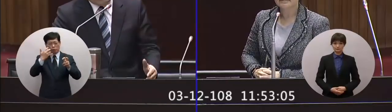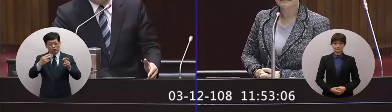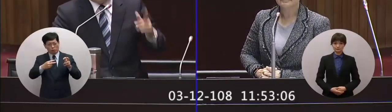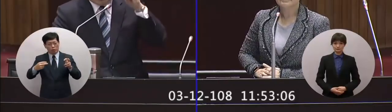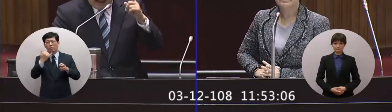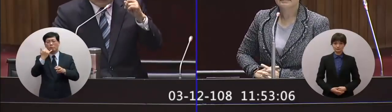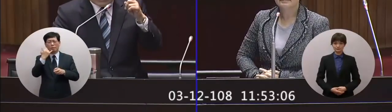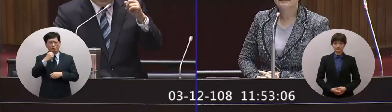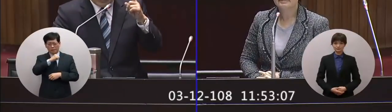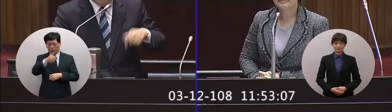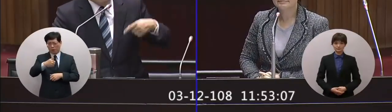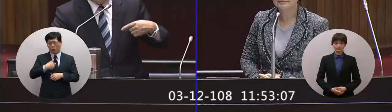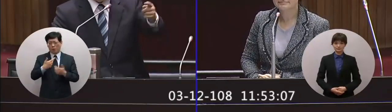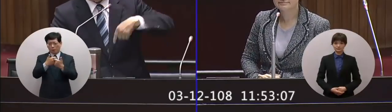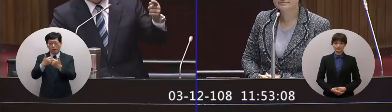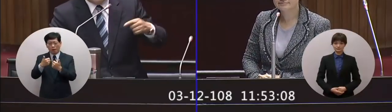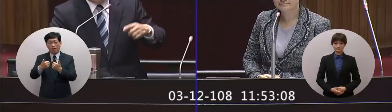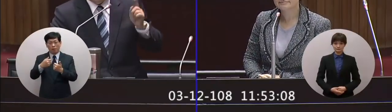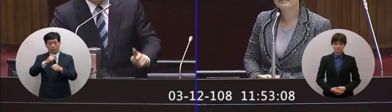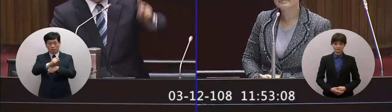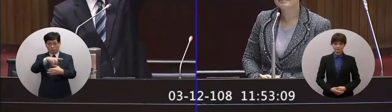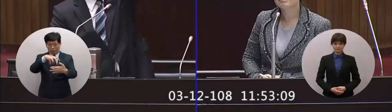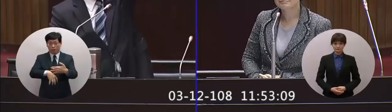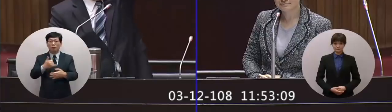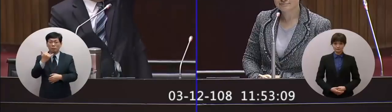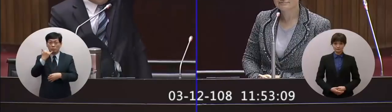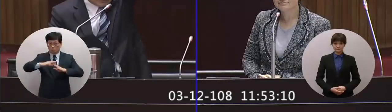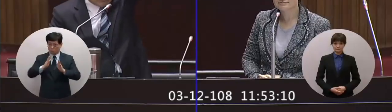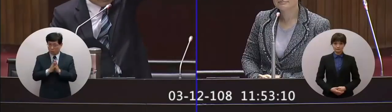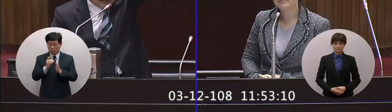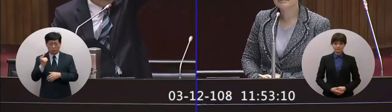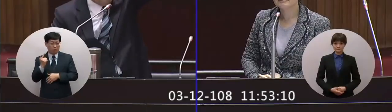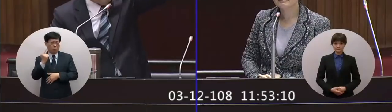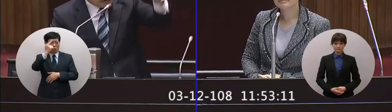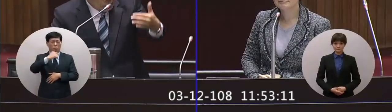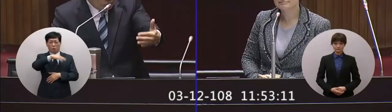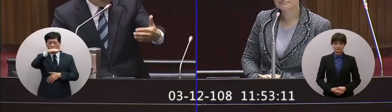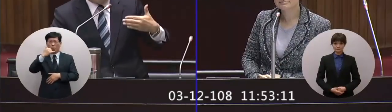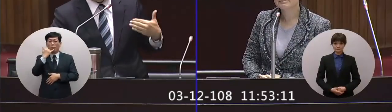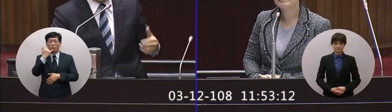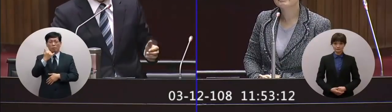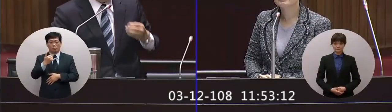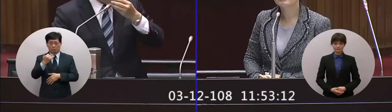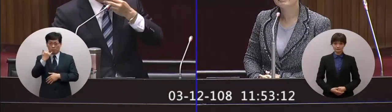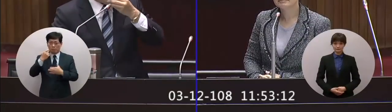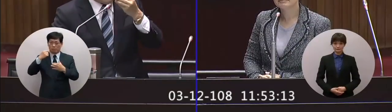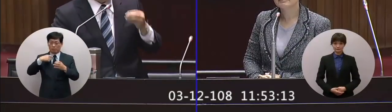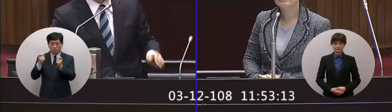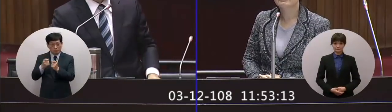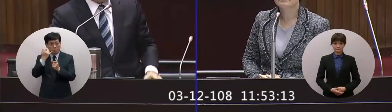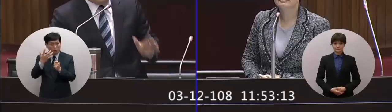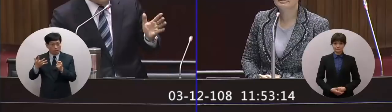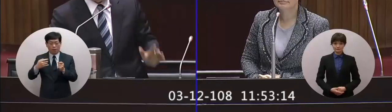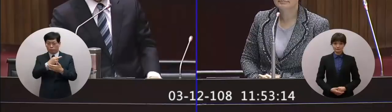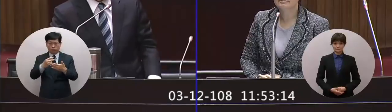为只有台湾有这么好的资源，一小时内你都可以立刻到非常高的山，都可以到近